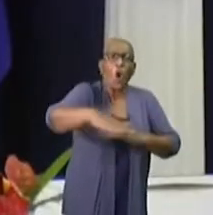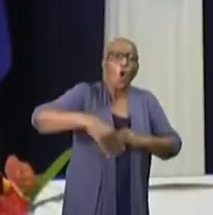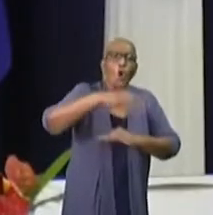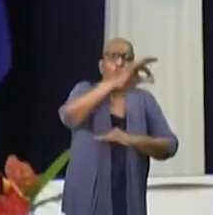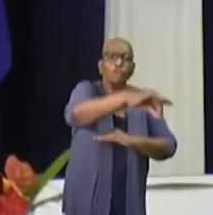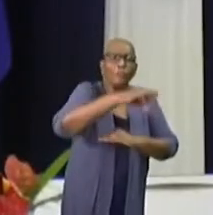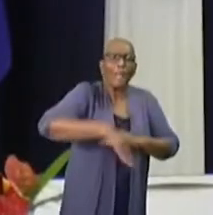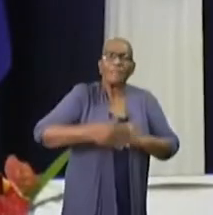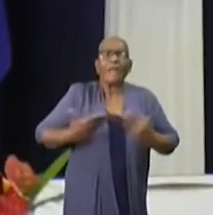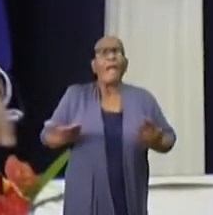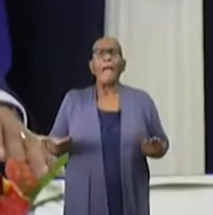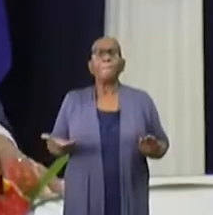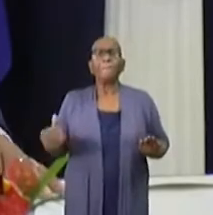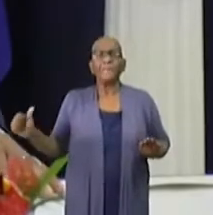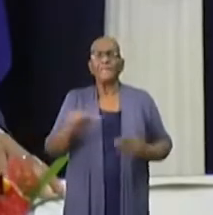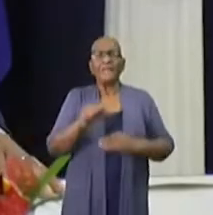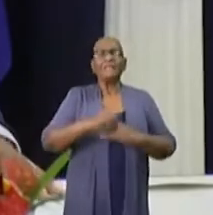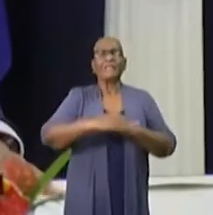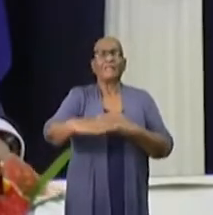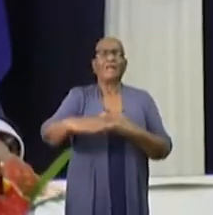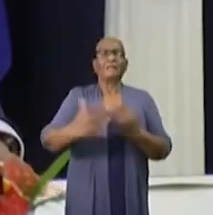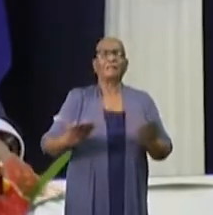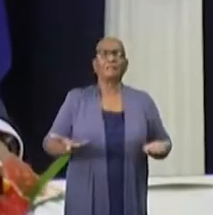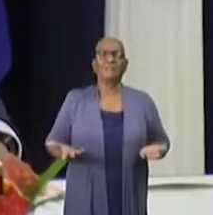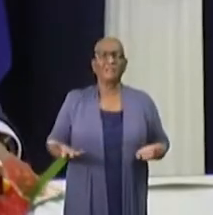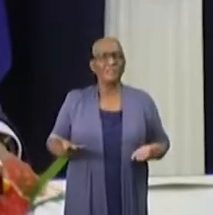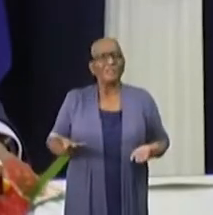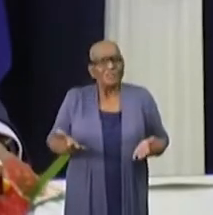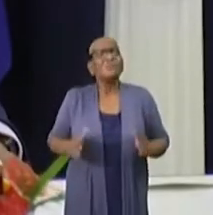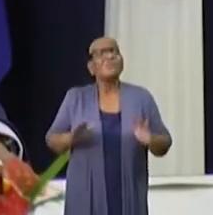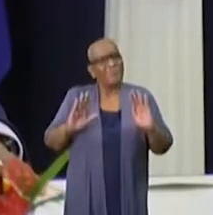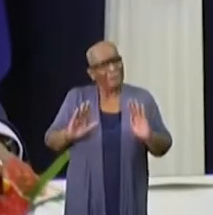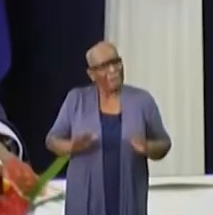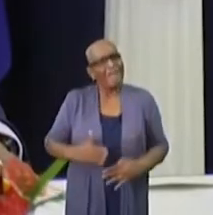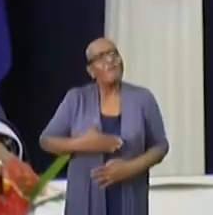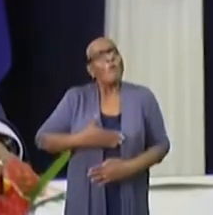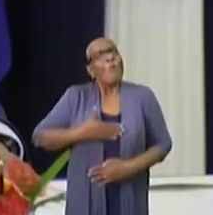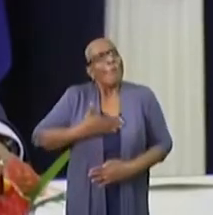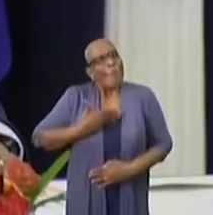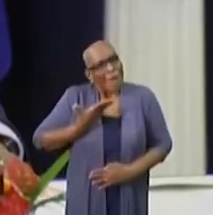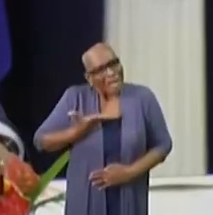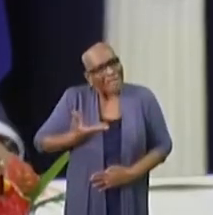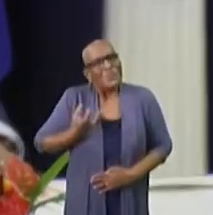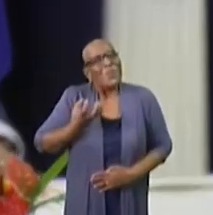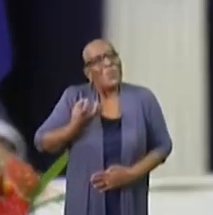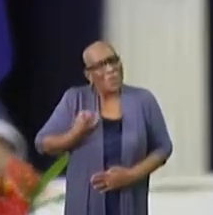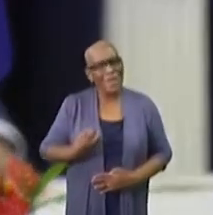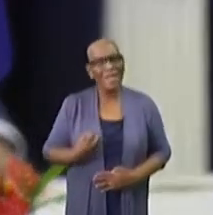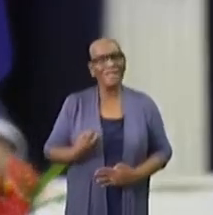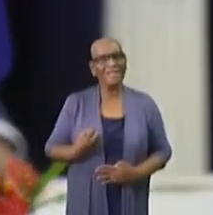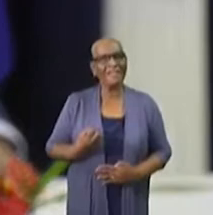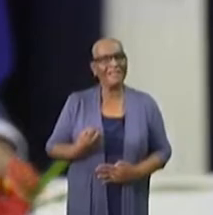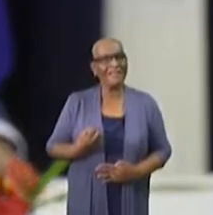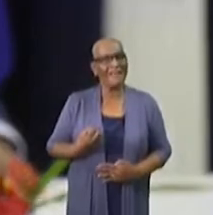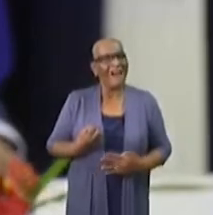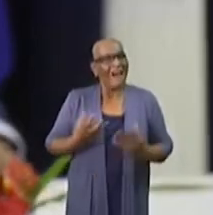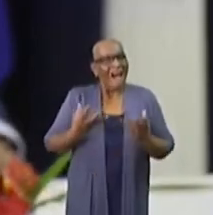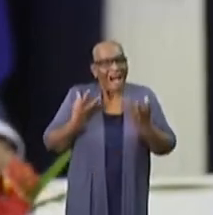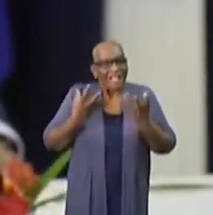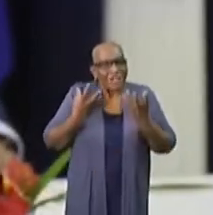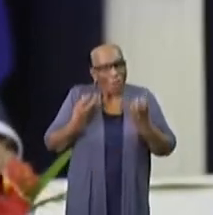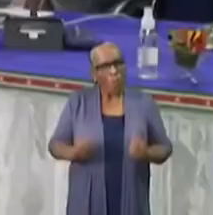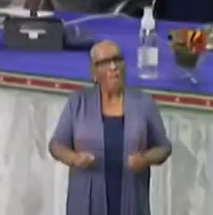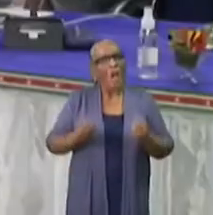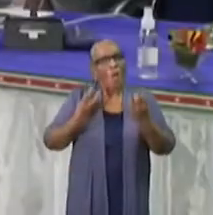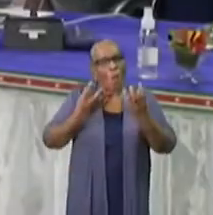CARICOM staatshoofdenvergadering en de CARICOM SICA Summit in Belize de afgelopen week. In Costa Rica zullen